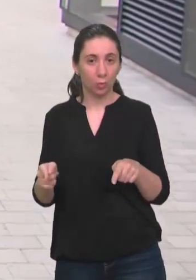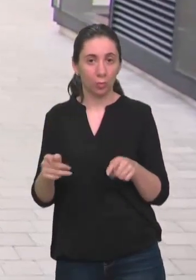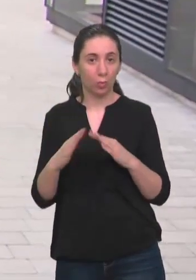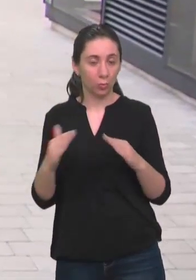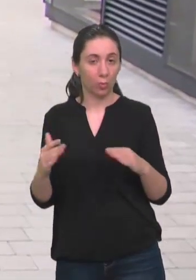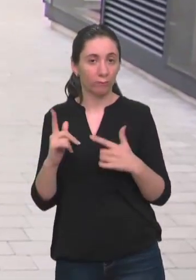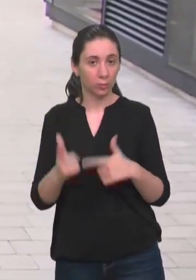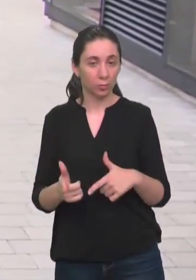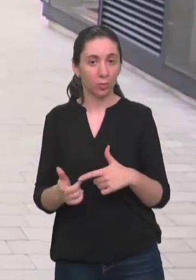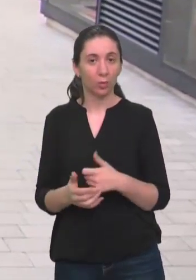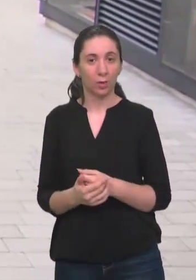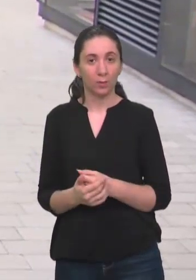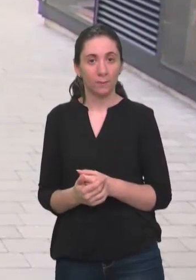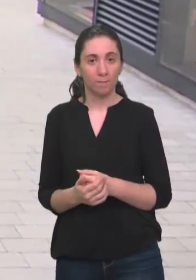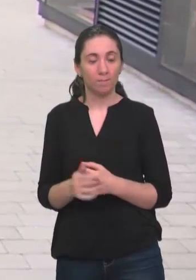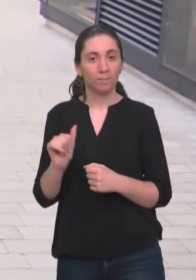Domovinskog rata,